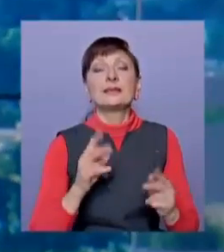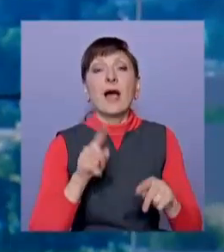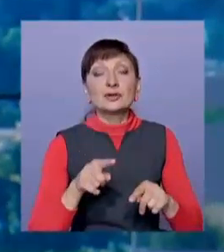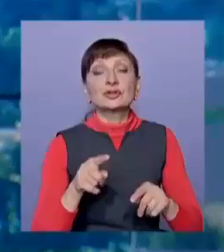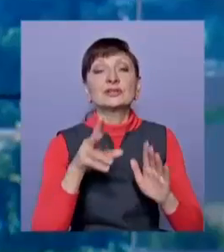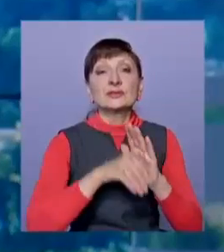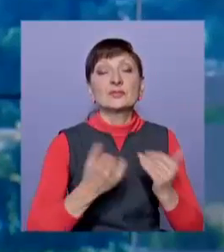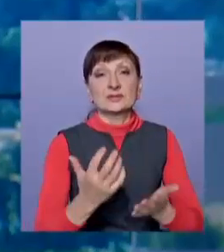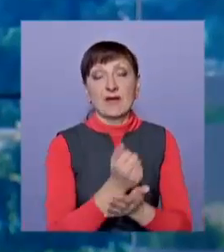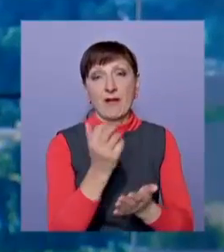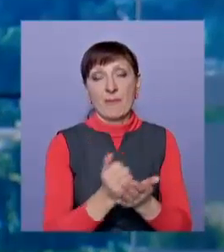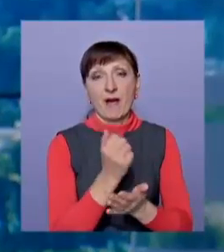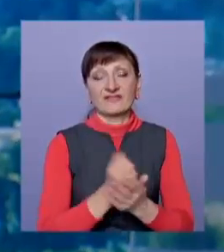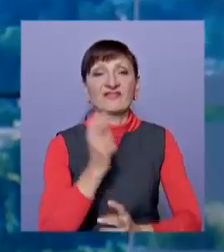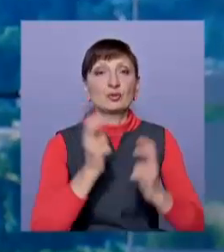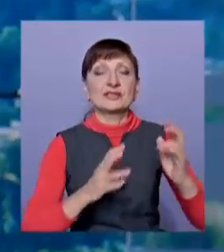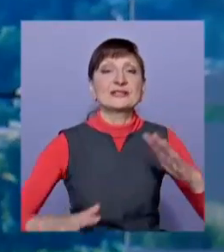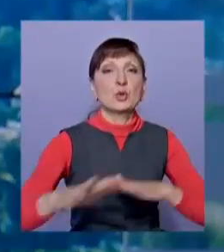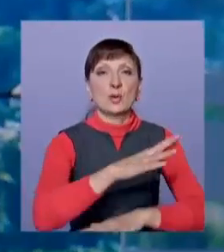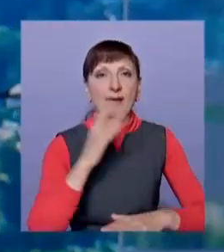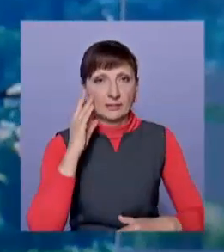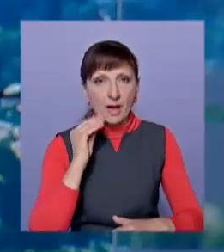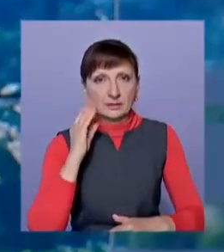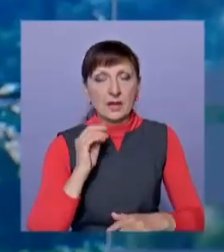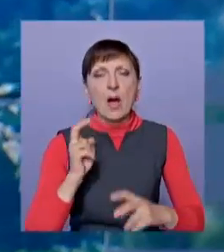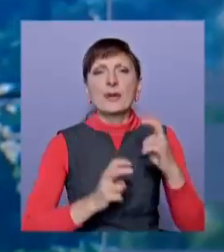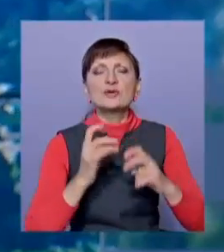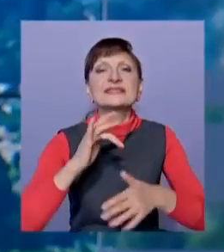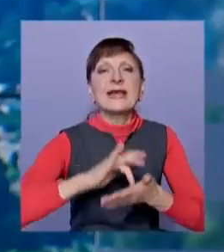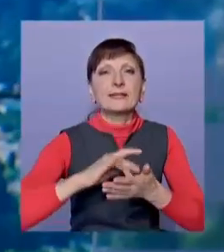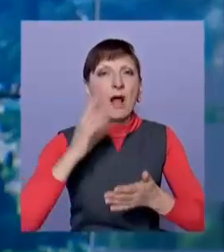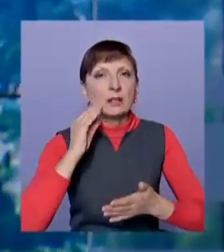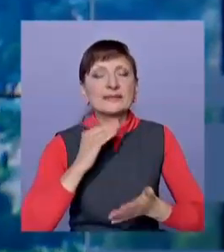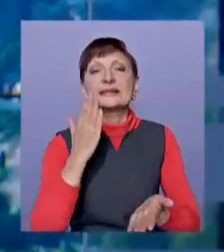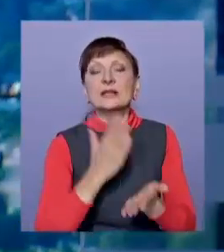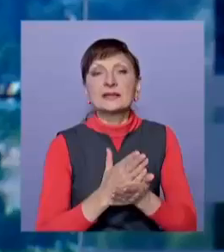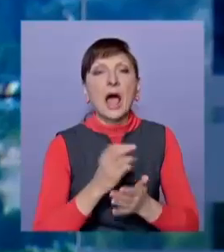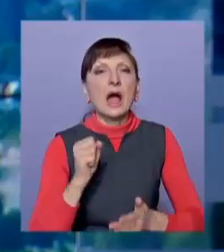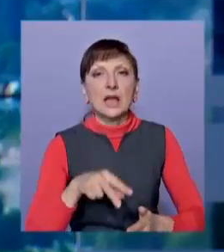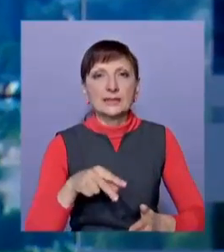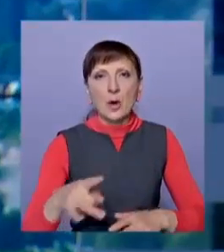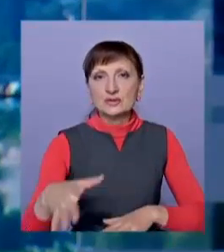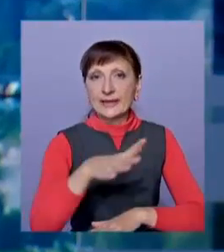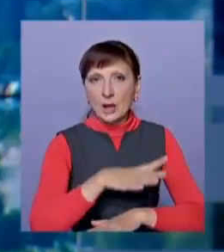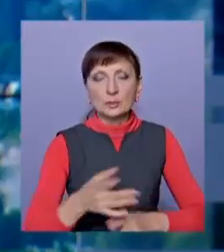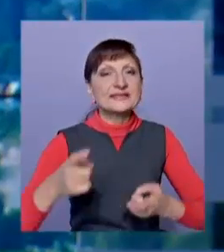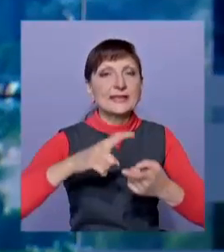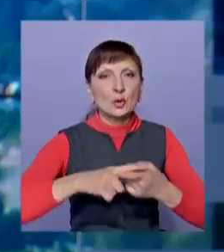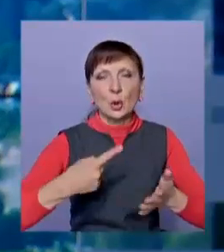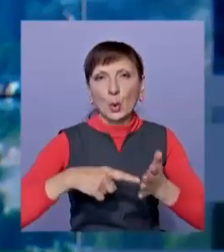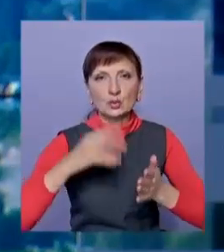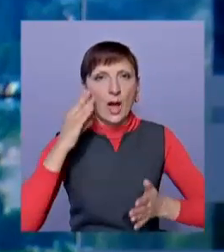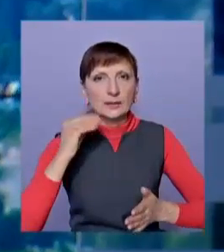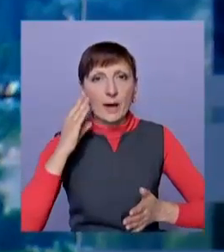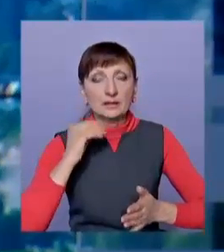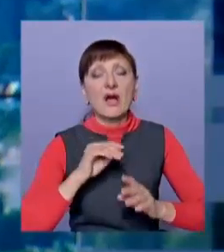часть теперь зарабатывает в индустриальной зоне Алматы. Производственный центр мегаполиса располагается в Алатауском районе, присоединенном к городу